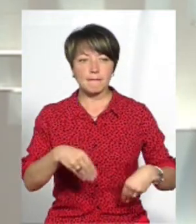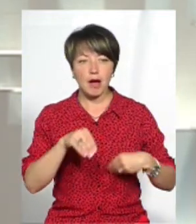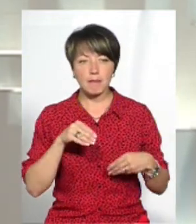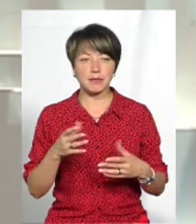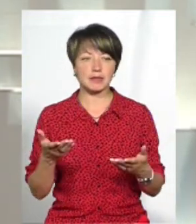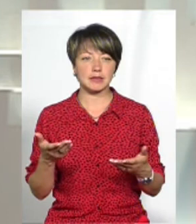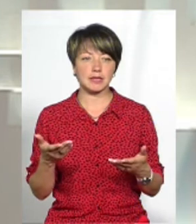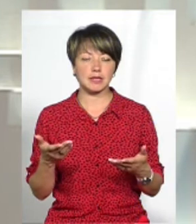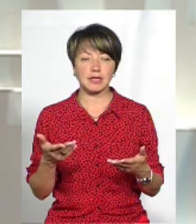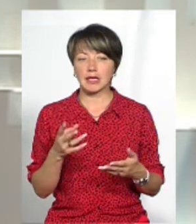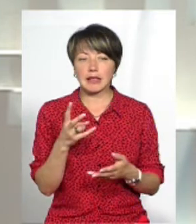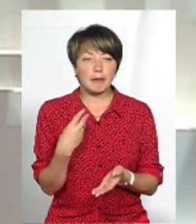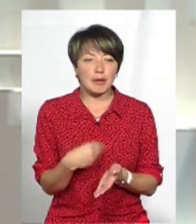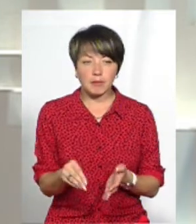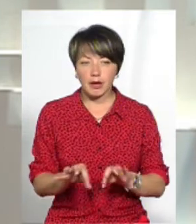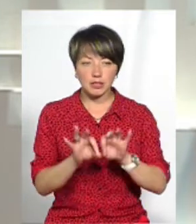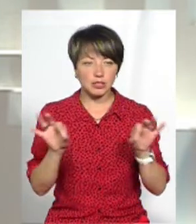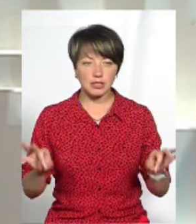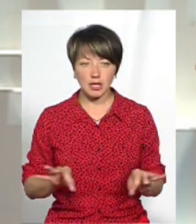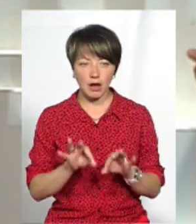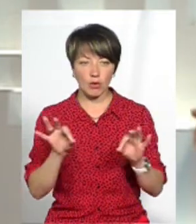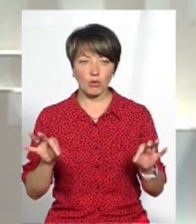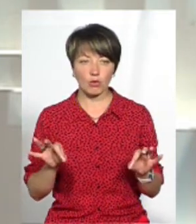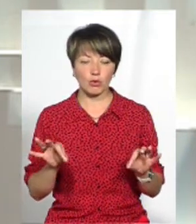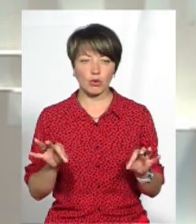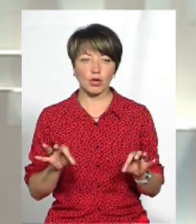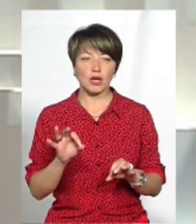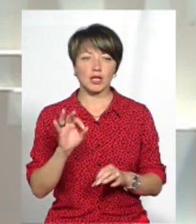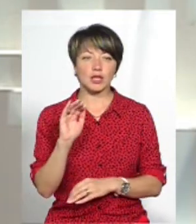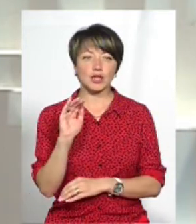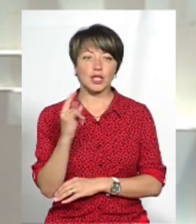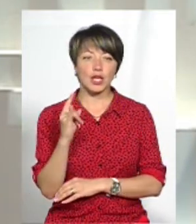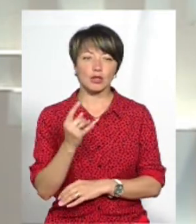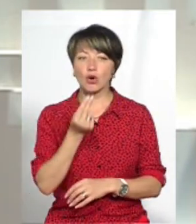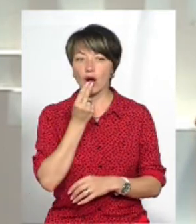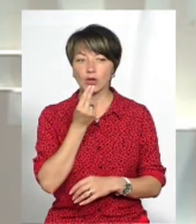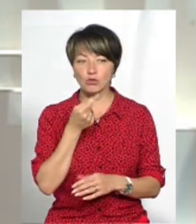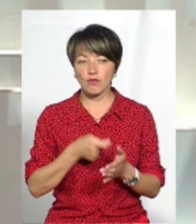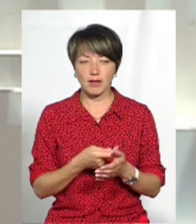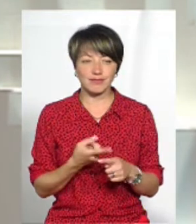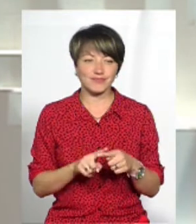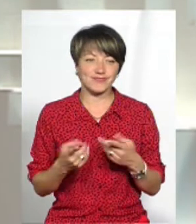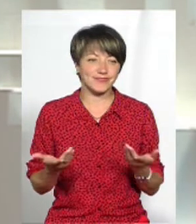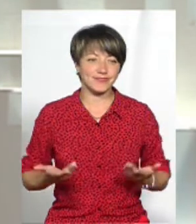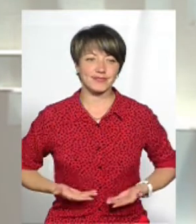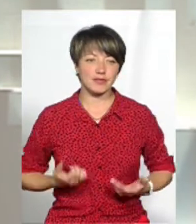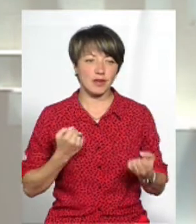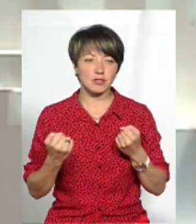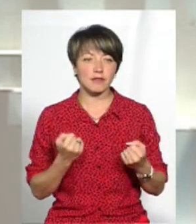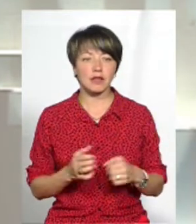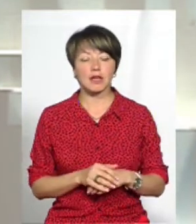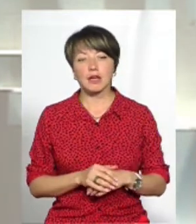памперса, не придбаєш ніякого дитячого харчування. Воно на виживання йде.